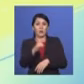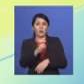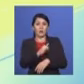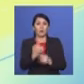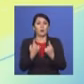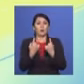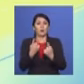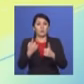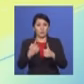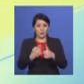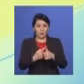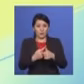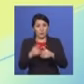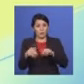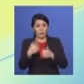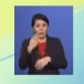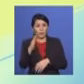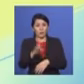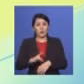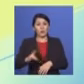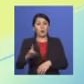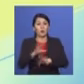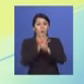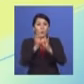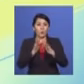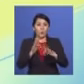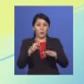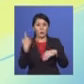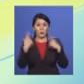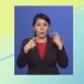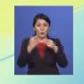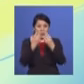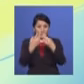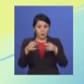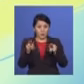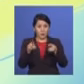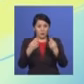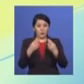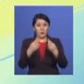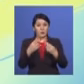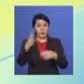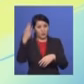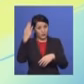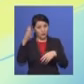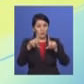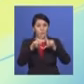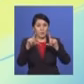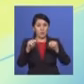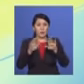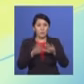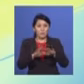ұйымдарына ұлы тұлғалардың есімдері берілді. Енді өңірдегі өнер колледжі музыкалық эстетикалық бейіндегі дарынды балаларға